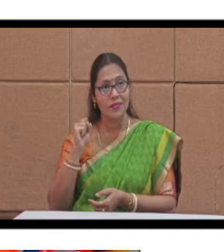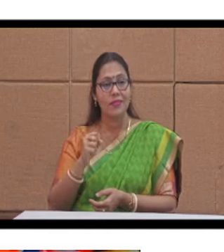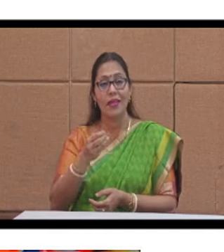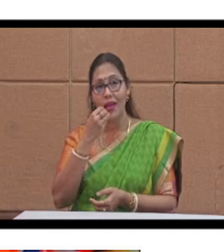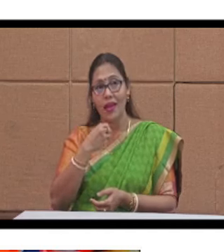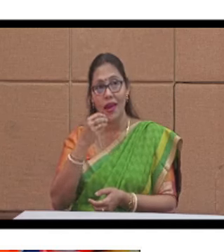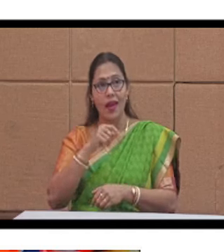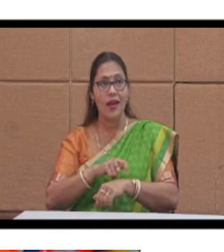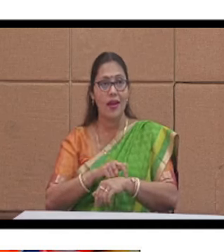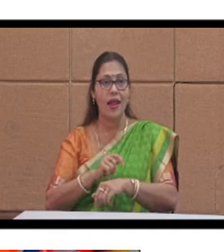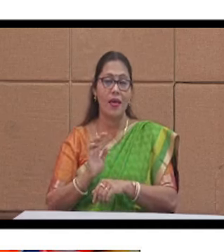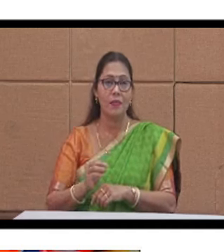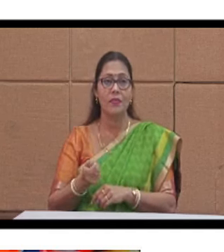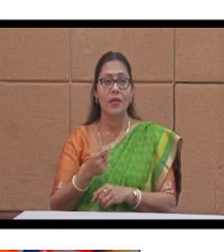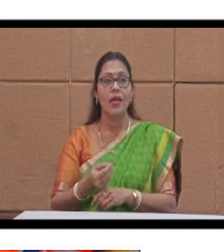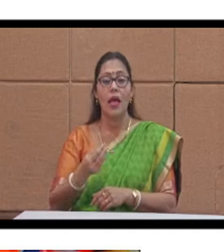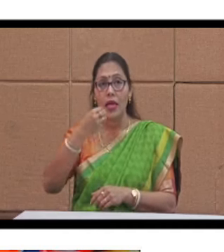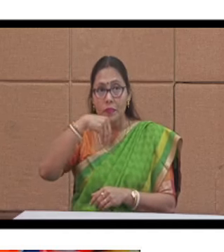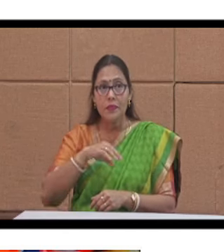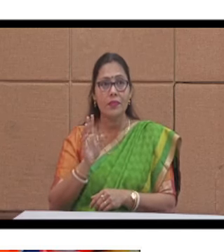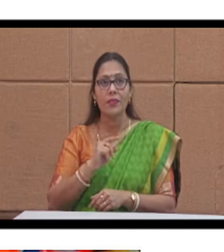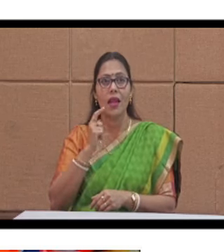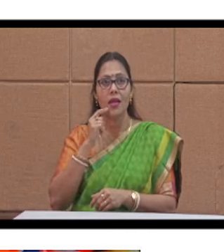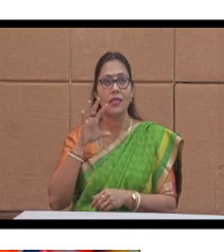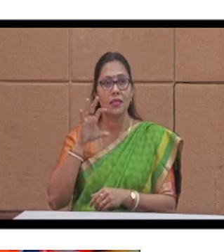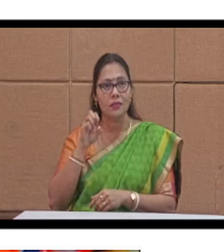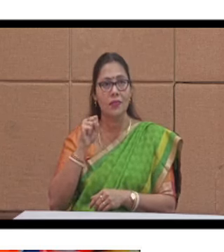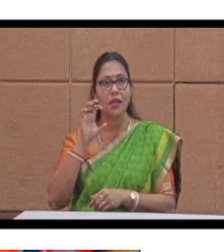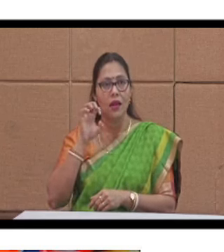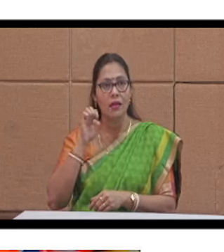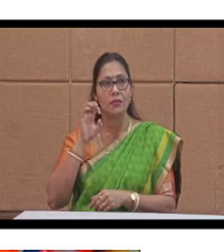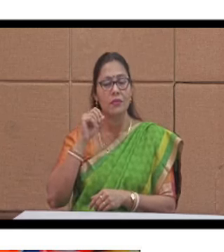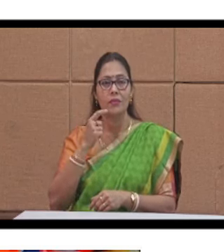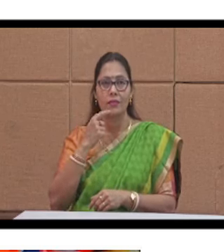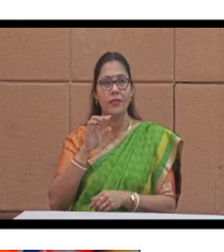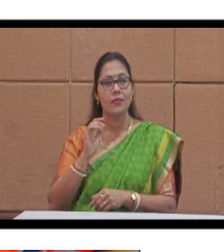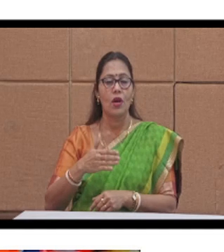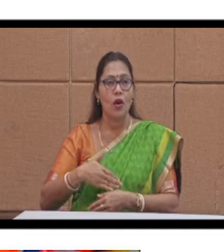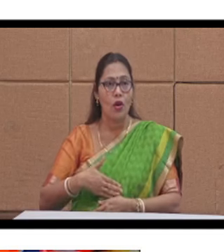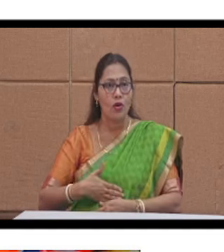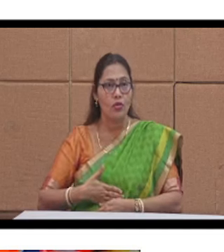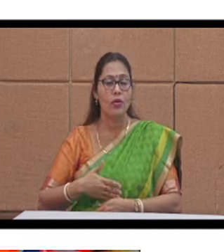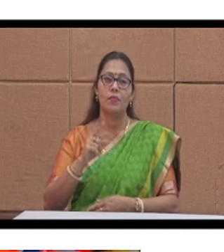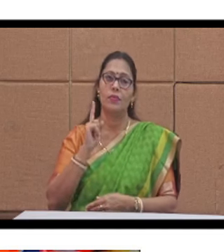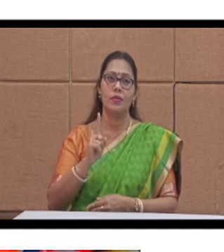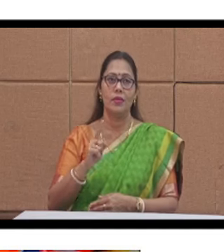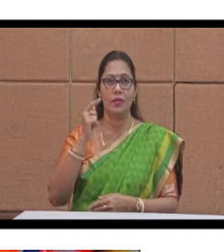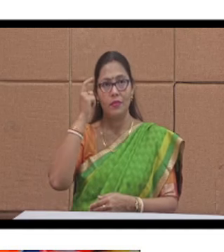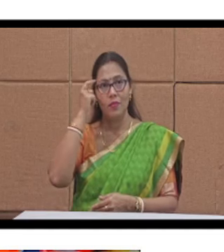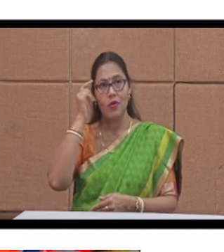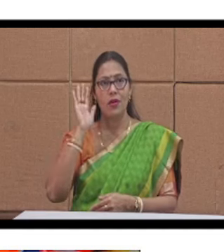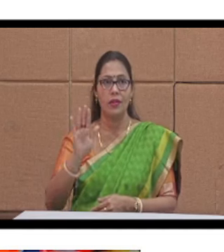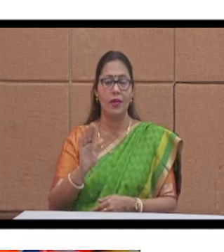ধরে কিন্তু খেতে হয় টপ করে গিলে খেলে খাবার কিন্তু হজম হয় না একথাটি কিন্তু মনে